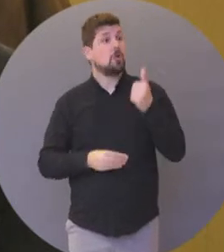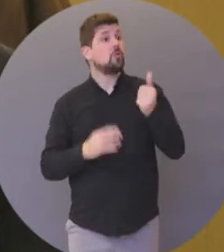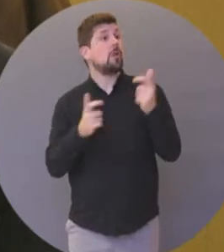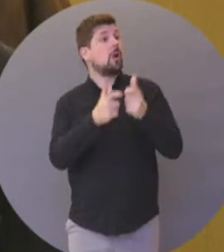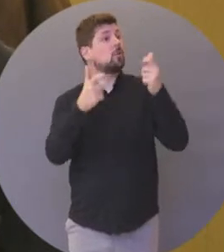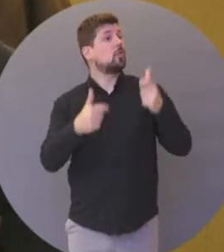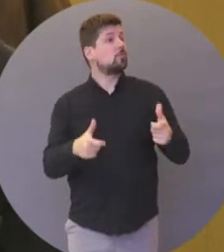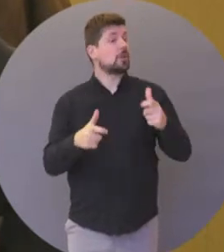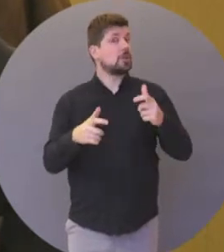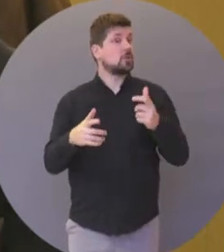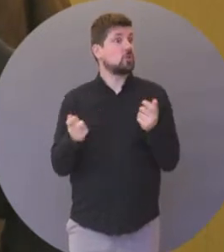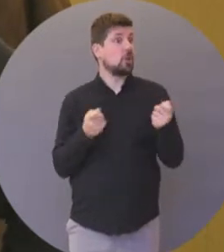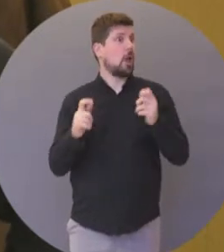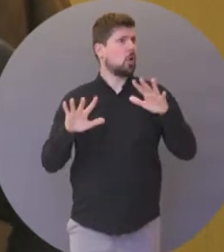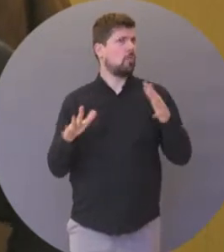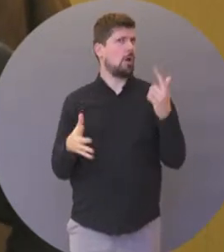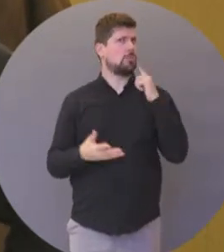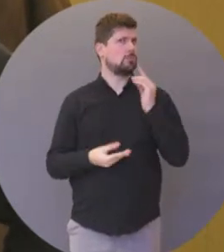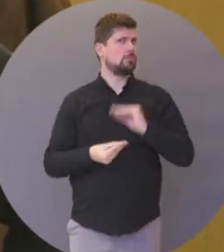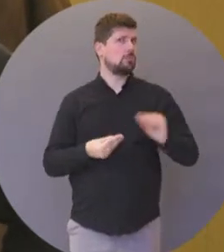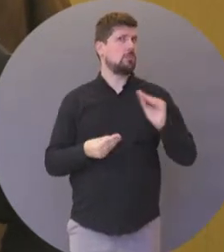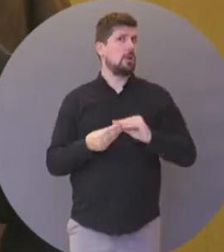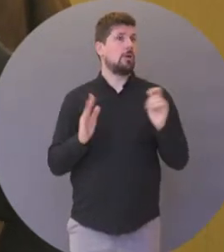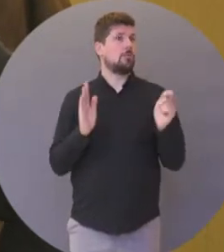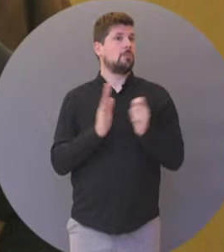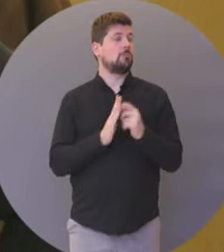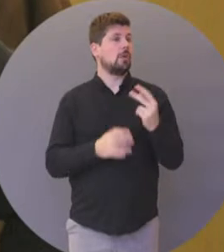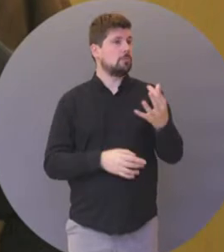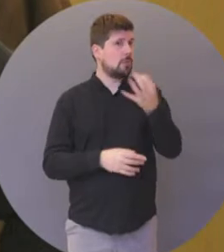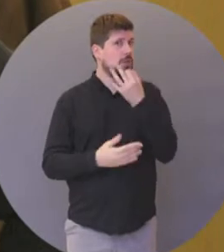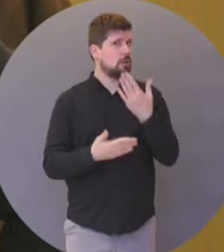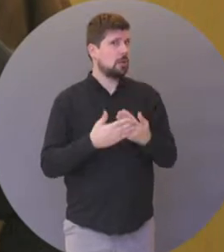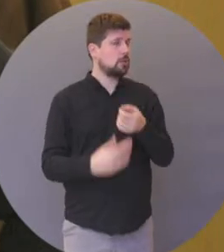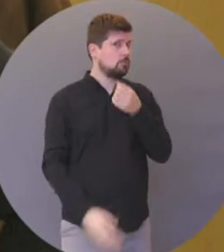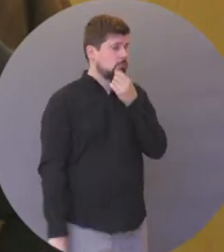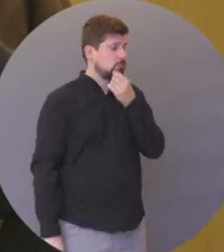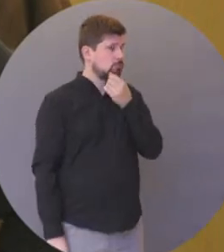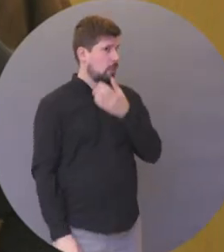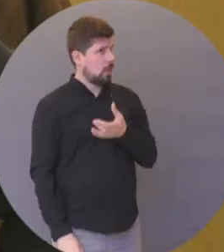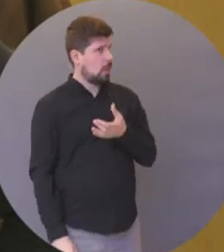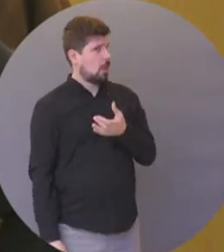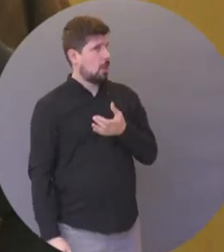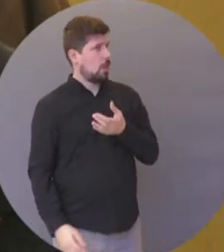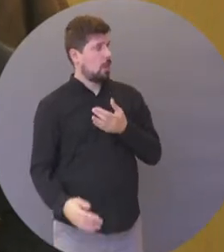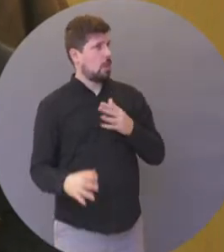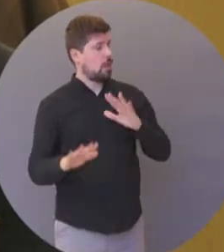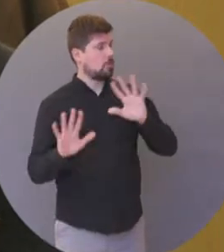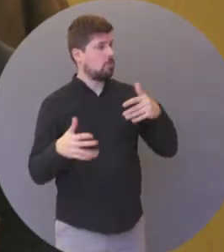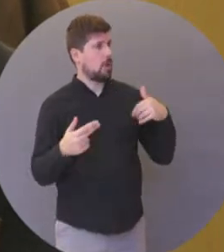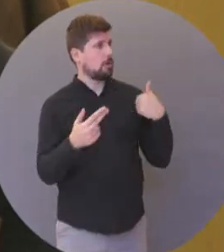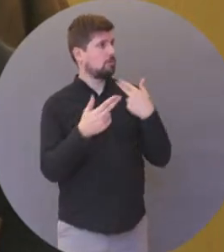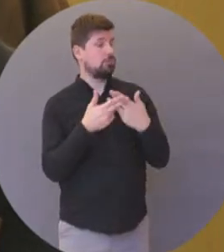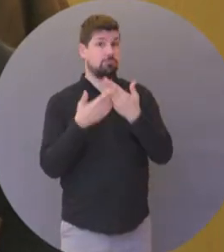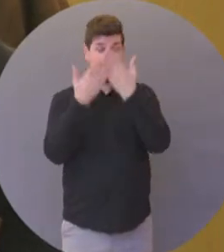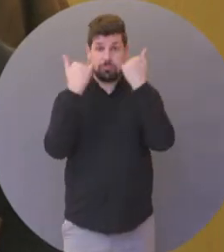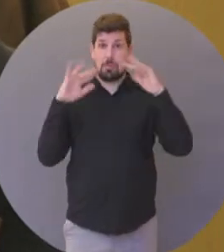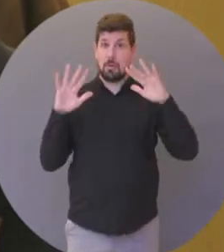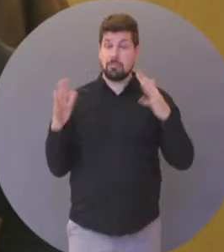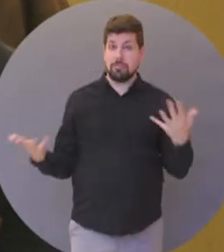mais je dois dire qu'à ce moment-là je suis resté un peu dubitatif par rapport à ça remarque et